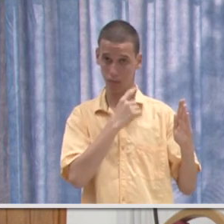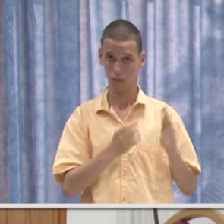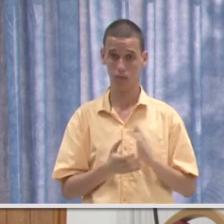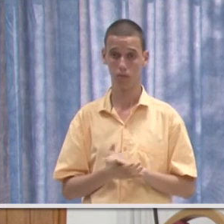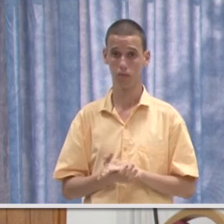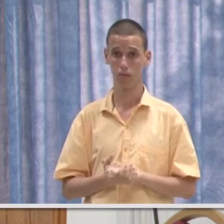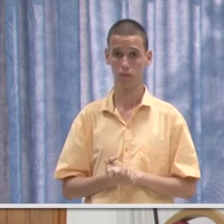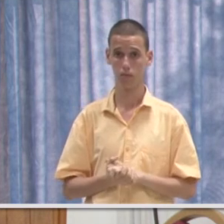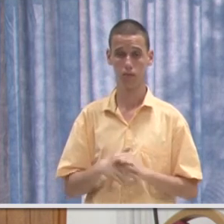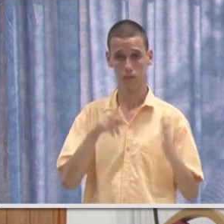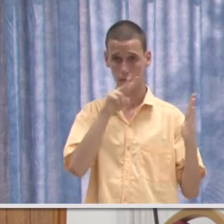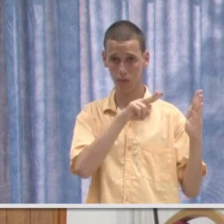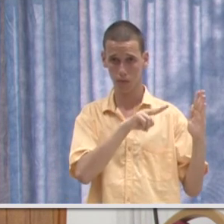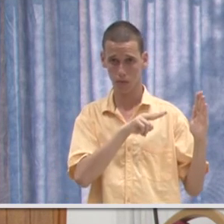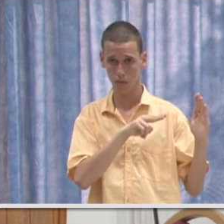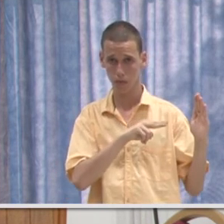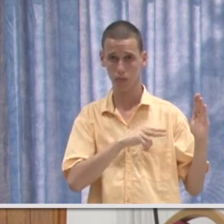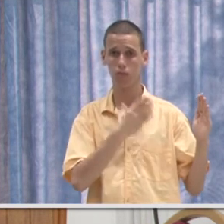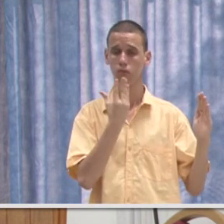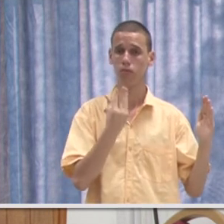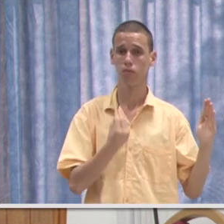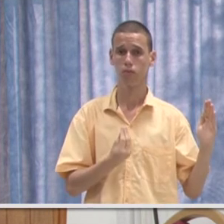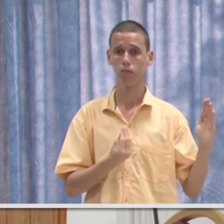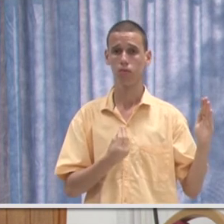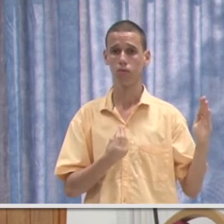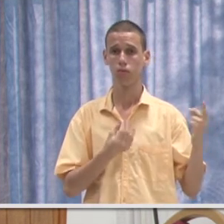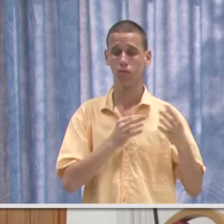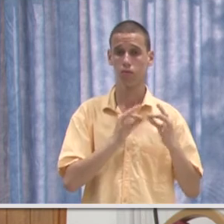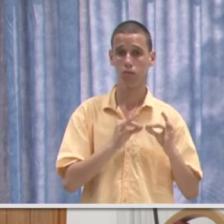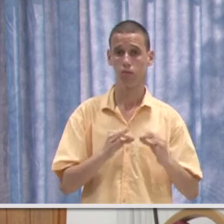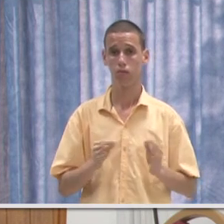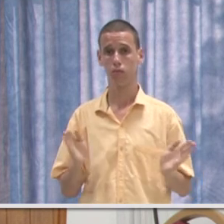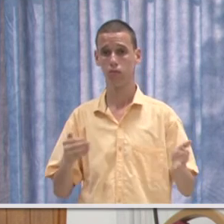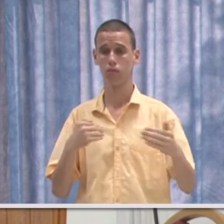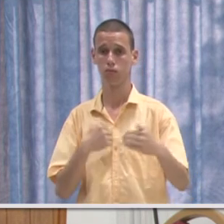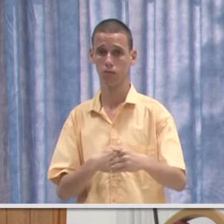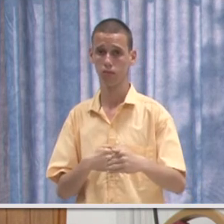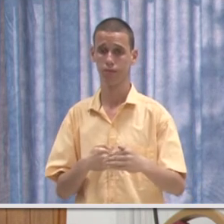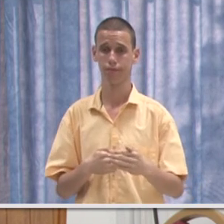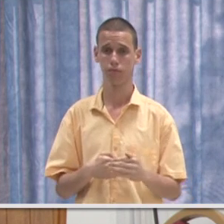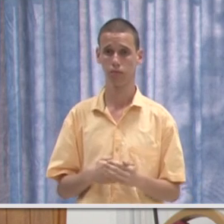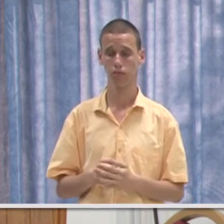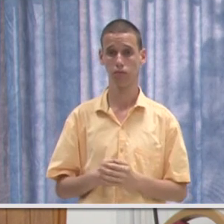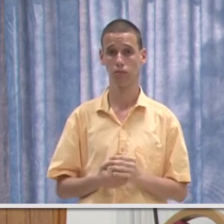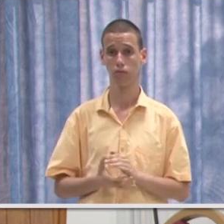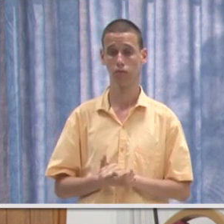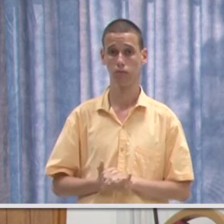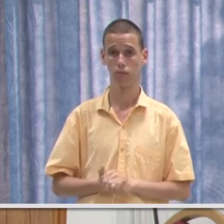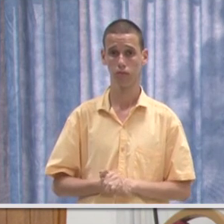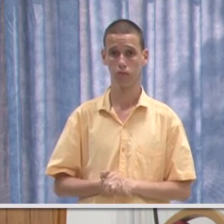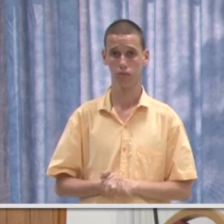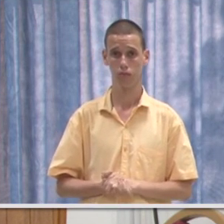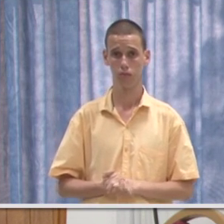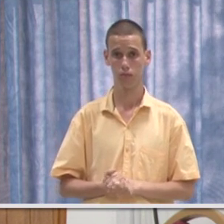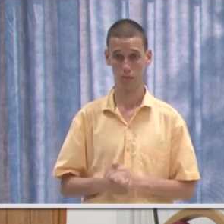délivrer quelque chose, un passer ou bien un petit. Ça fait que je les passe côté un patient qui est en quarantaine. Mais là,